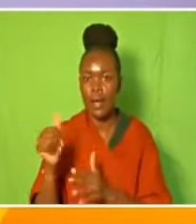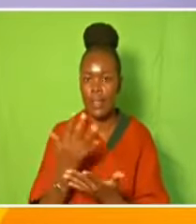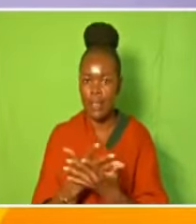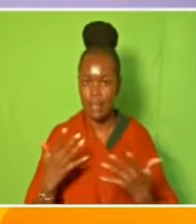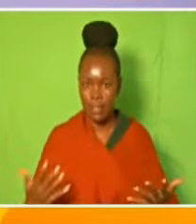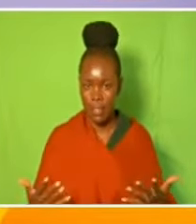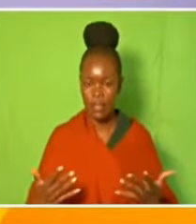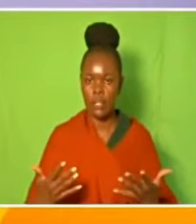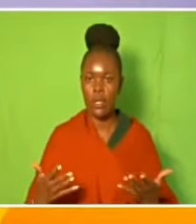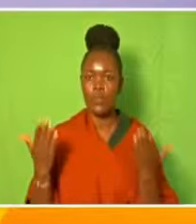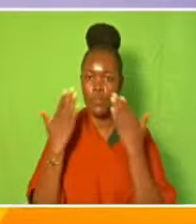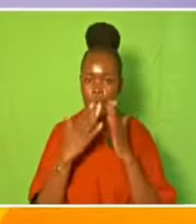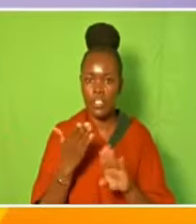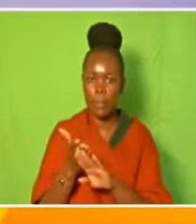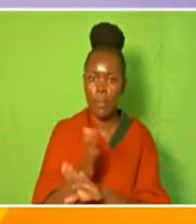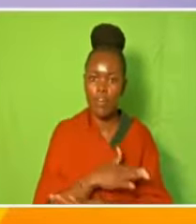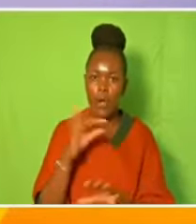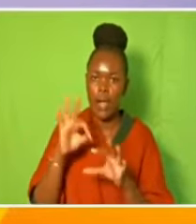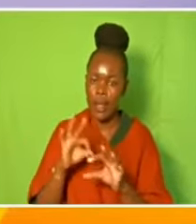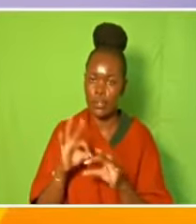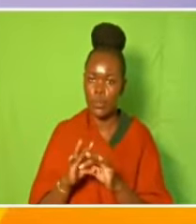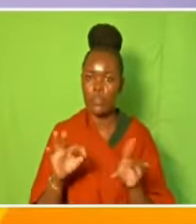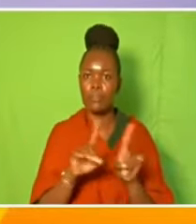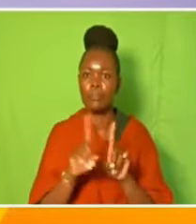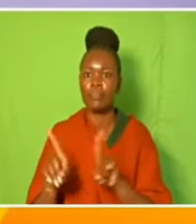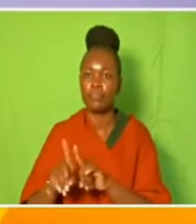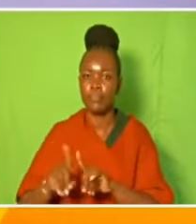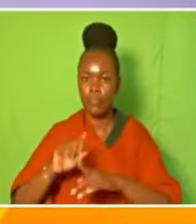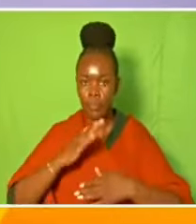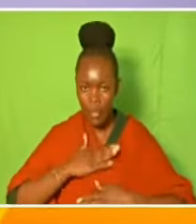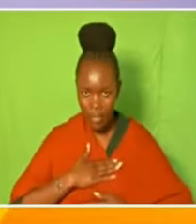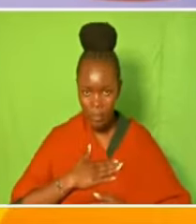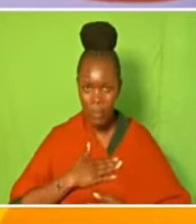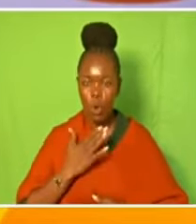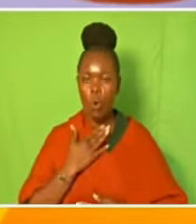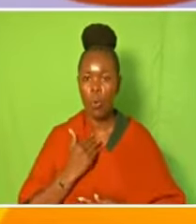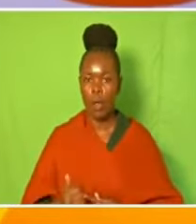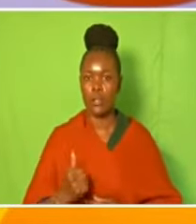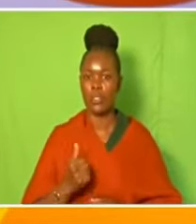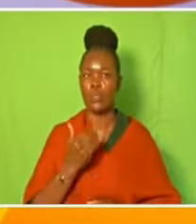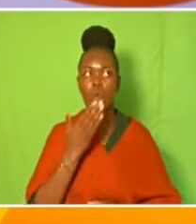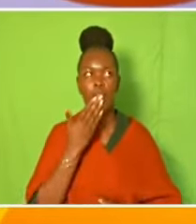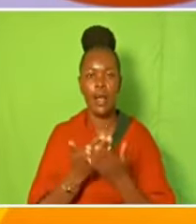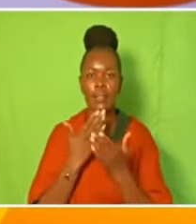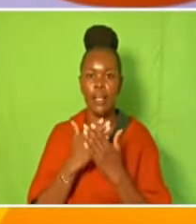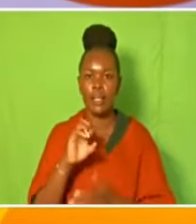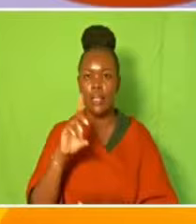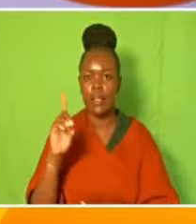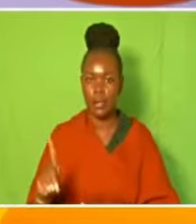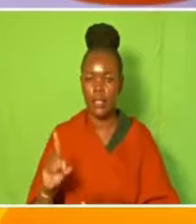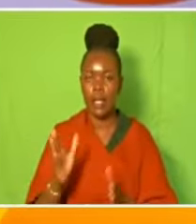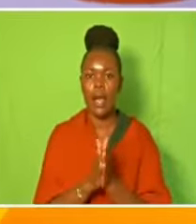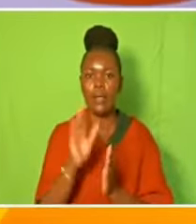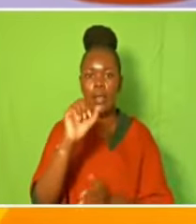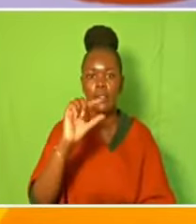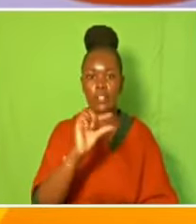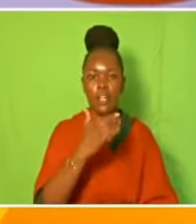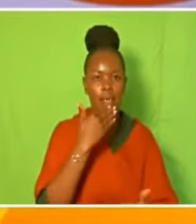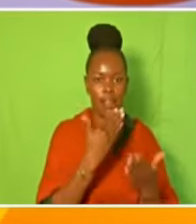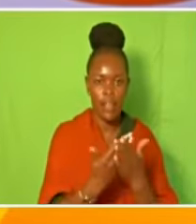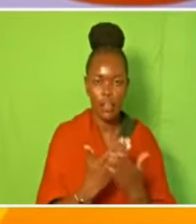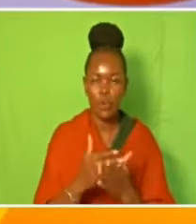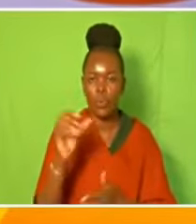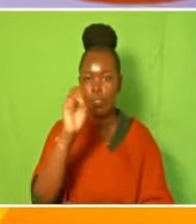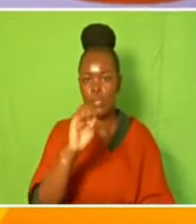wamaliza wakielekea kwa uchaguzi. Na kwa heshima hiyo nataka kurudishia ED asanti, Secretary General asanti,